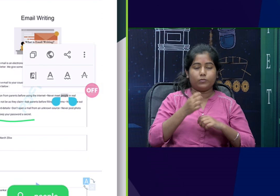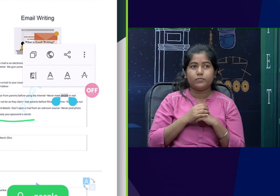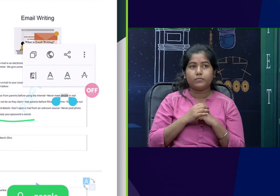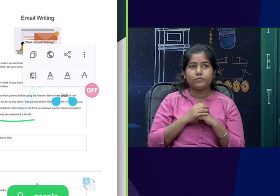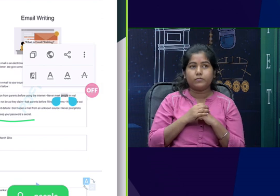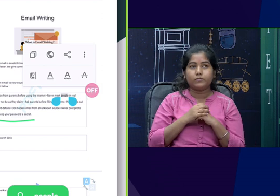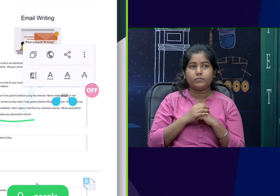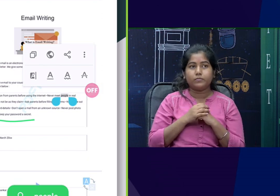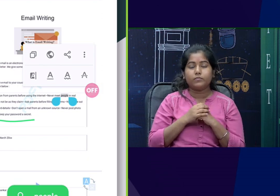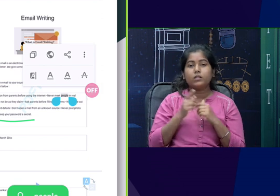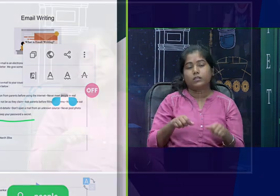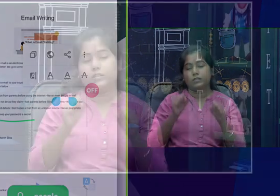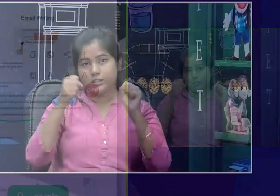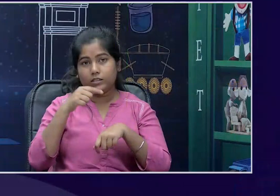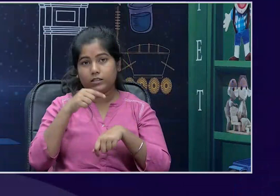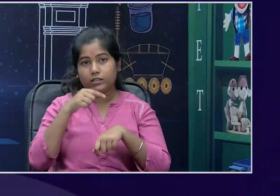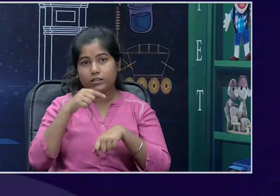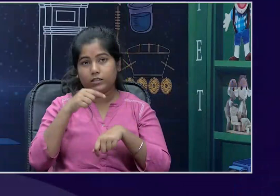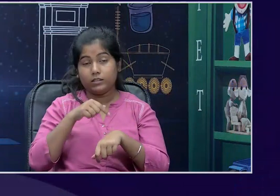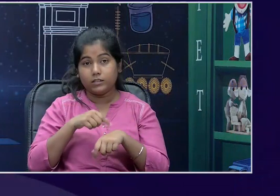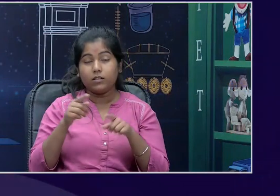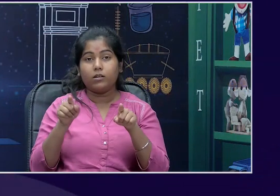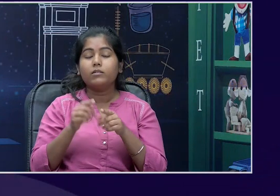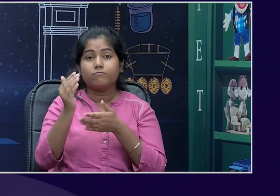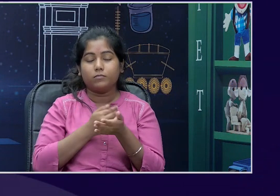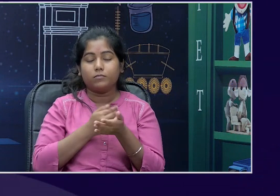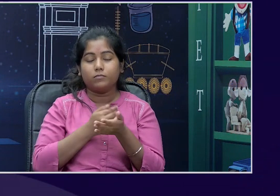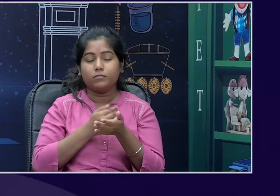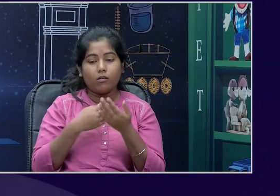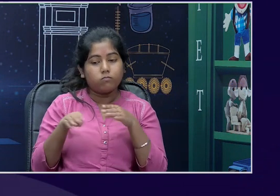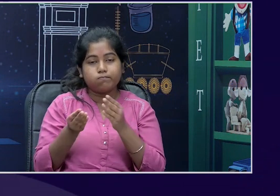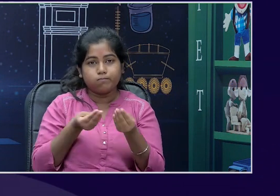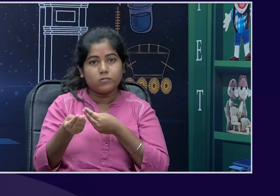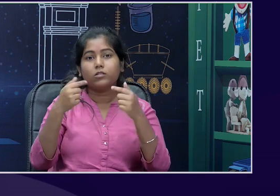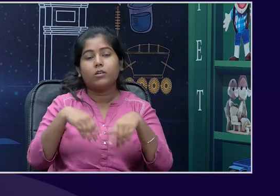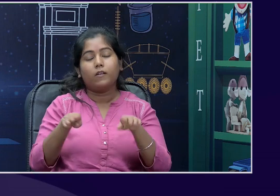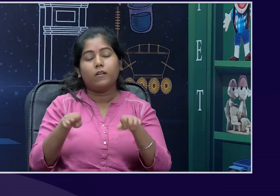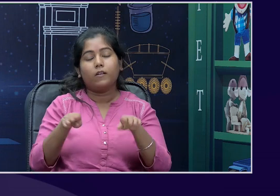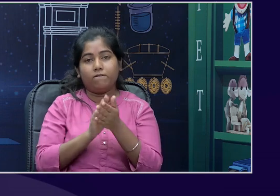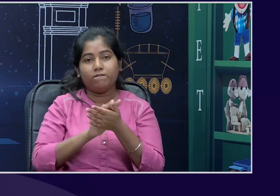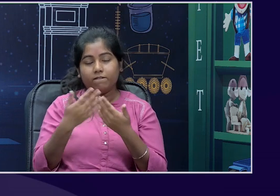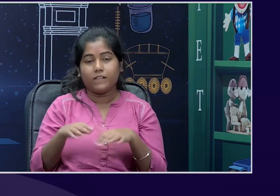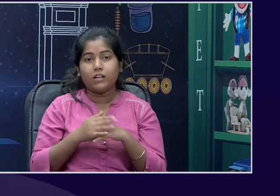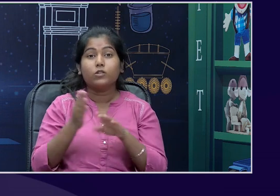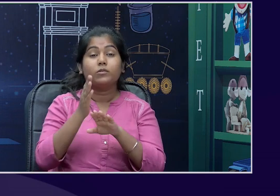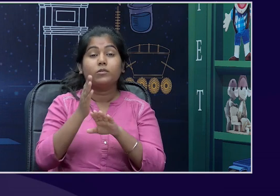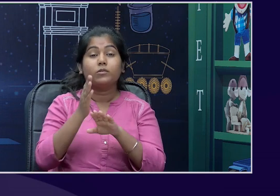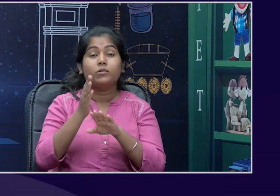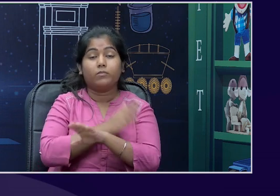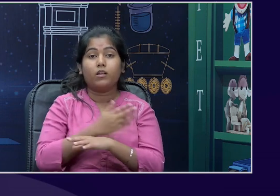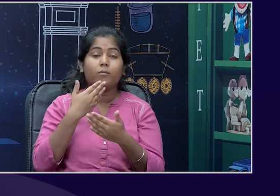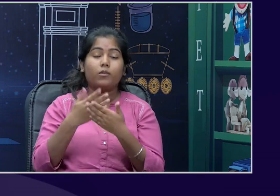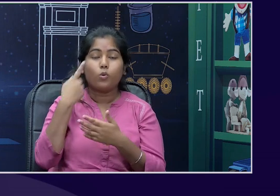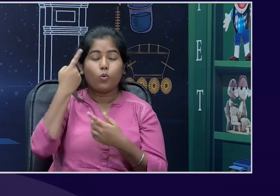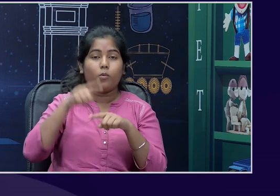जी, और इसी के साथ हम अपने सेशन के अंत में आ गए हैं, इस सेशन को हम यहीं पे समाप्त करेंगे लेकिन उससे पहले हम अपने एक्सपर्ट सोम